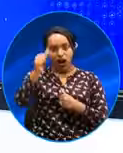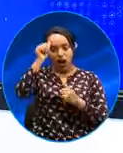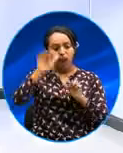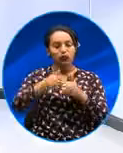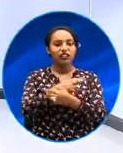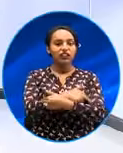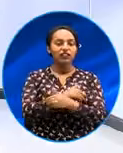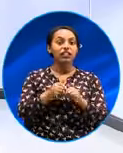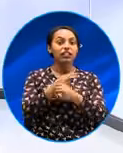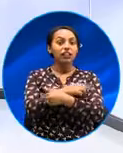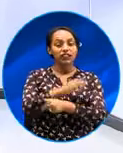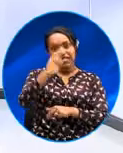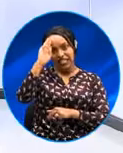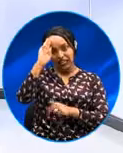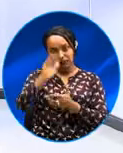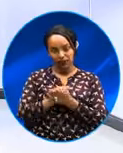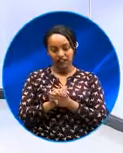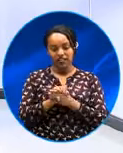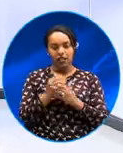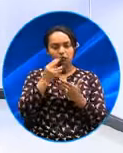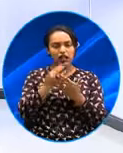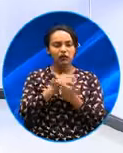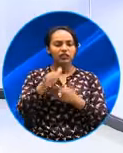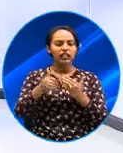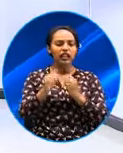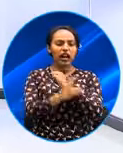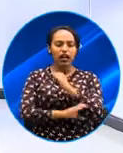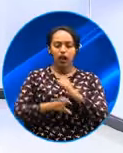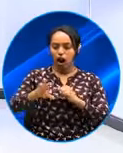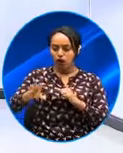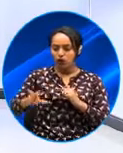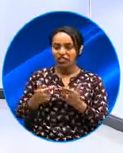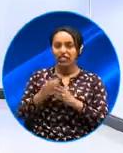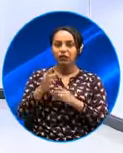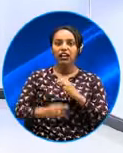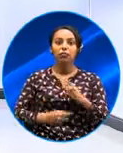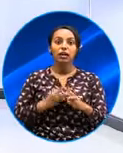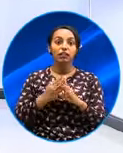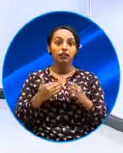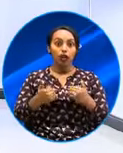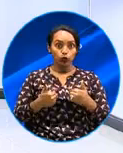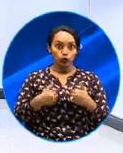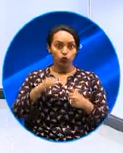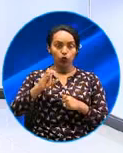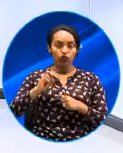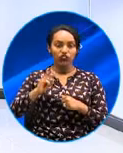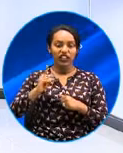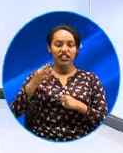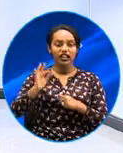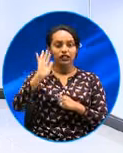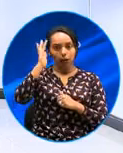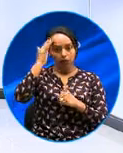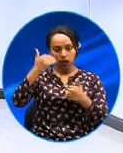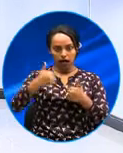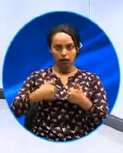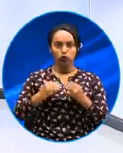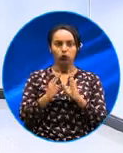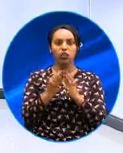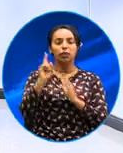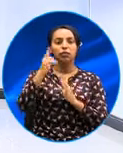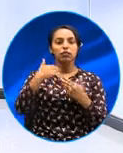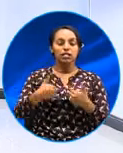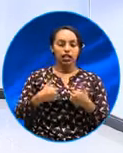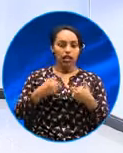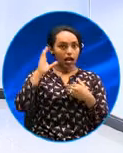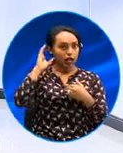አቡ እንደምንላል? እንደምንላል ሳልገብል። መልካም። እስኪ አጠቃላይ በሀገር አቀፍ አህጉር አቀፍና እንደዚሁም ዓለም አቀፍ ያሉት የኮቪድ-19 ወረርሽኝ ያለበት ሁኔታ